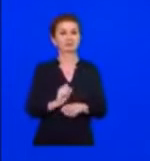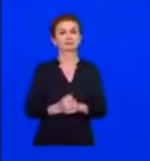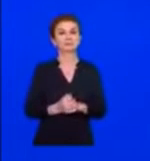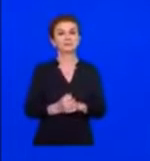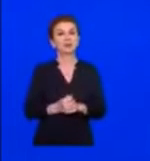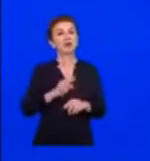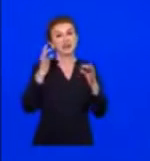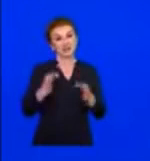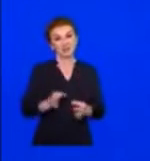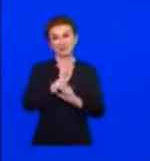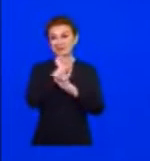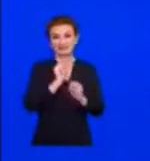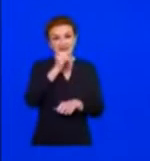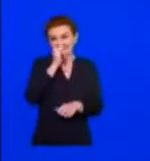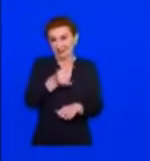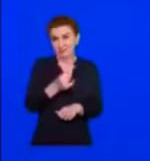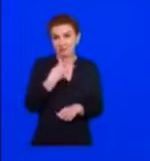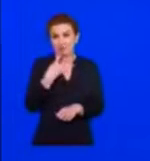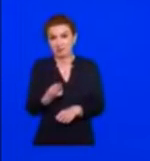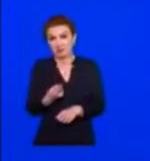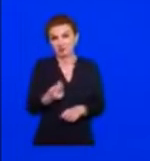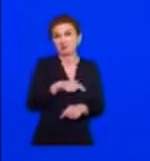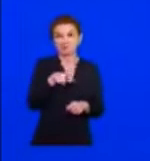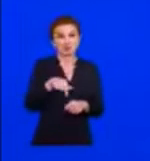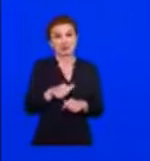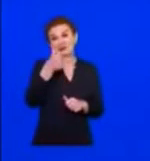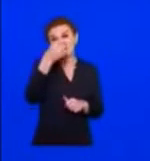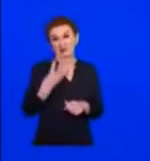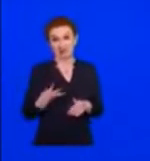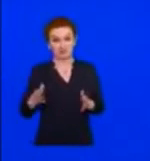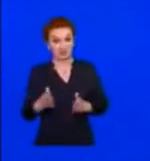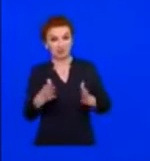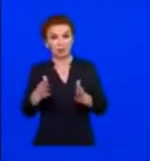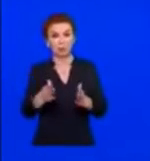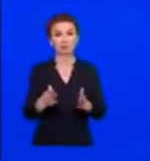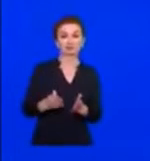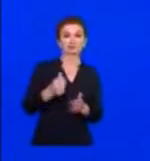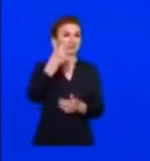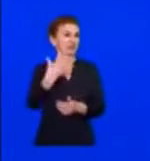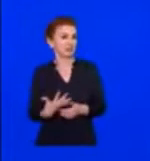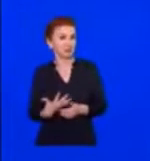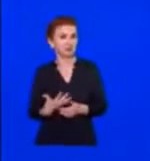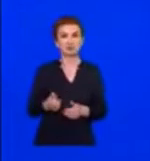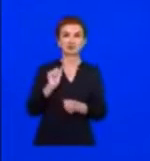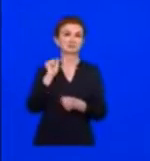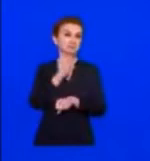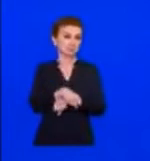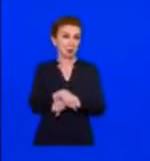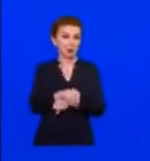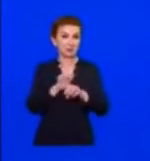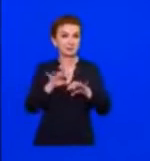stanie powiedzieć, czy jesteśmy w 1/4 drogi, w 1/5 drogi do zwalczenia pandemii, czy może